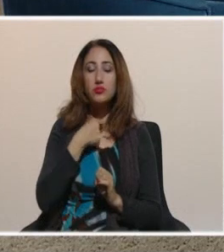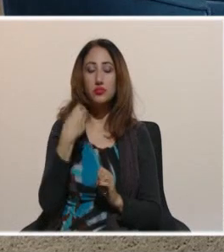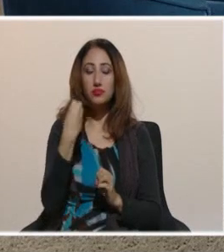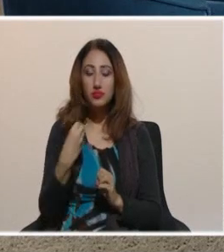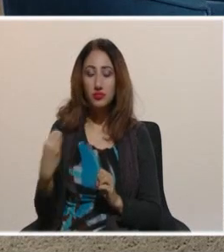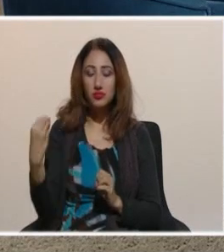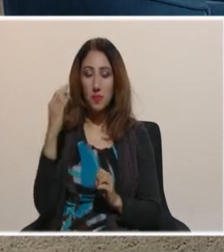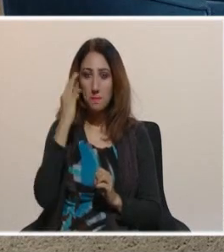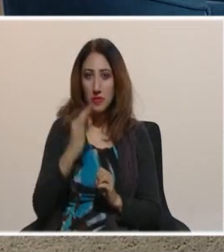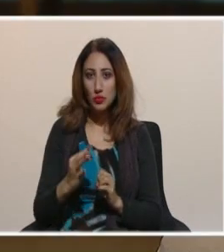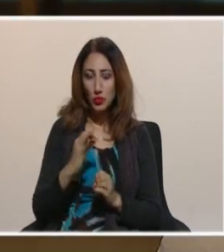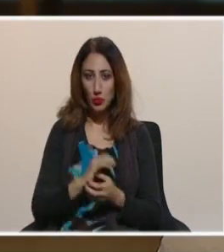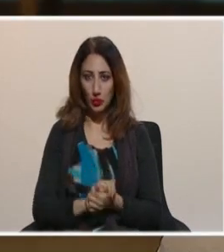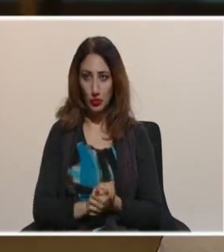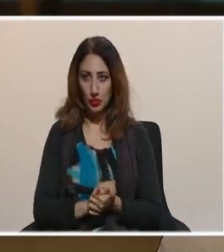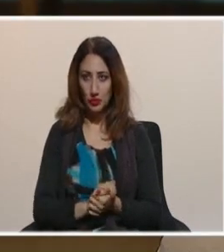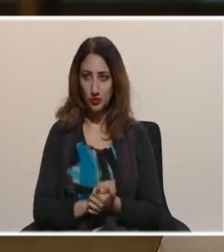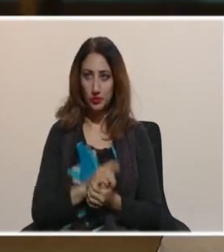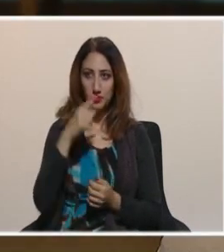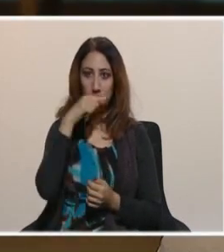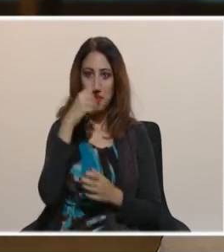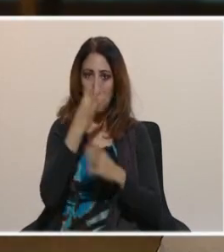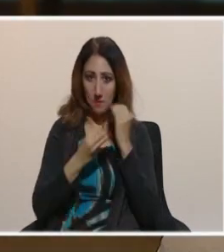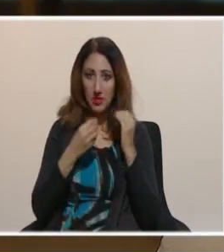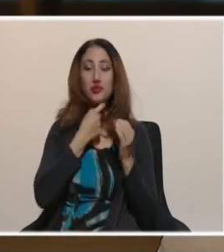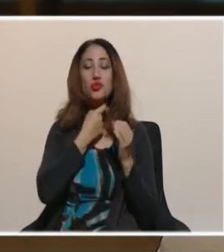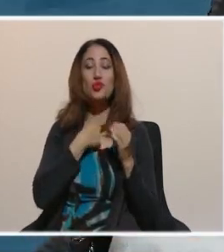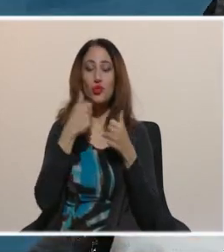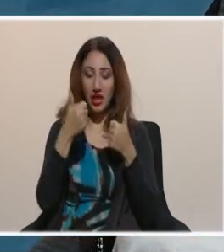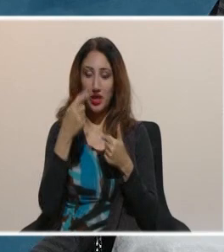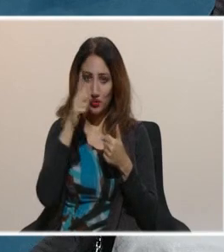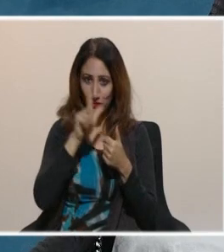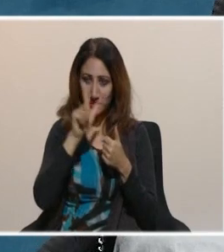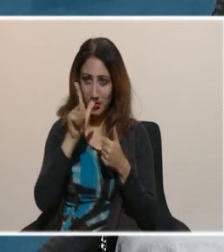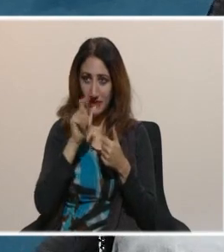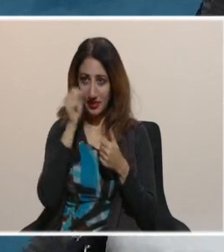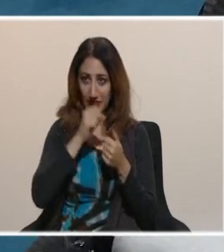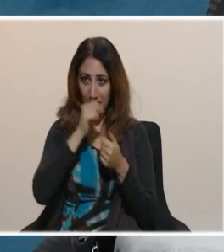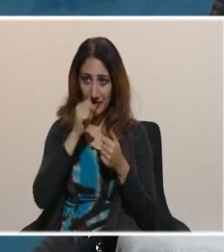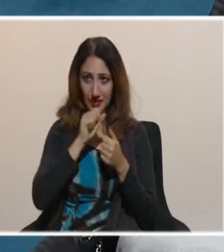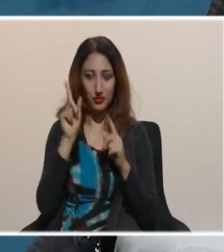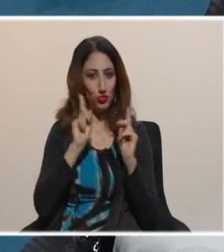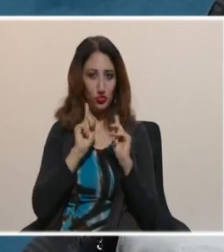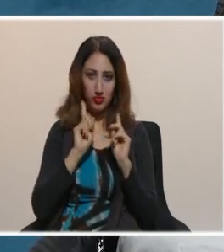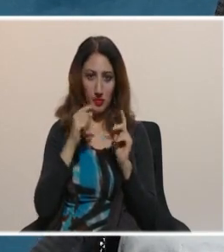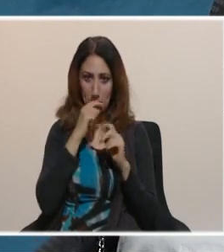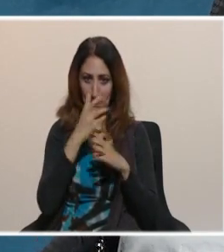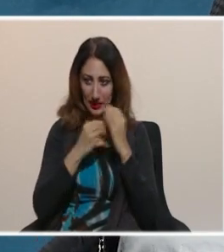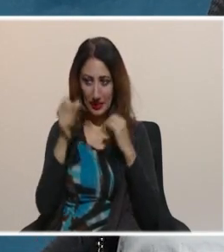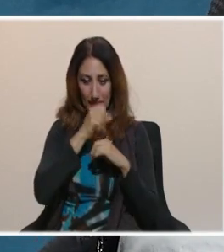اللي هو المظبوط ده، الحاجه انت اللي كمان عندك بنت صوتها حلو مش كده؟ هدير. اه هتخليها تغني؟ لا ليه؟